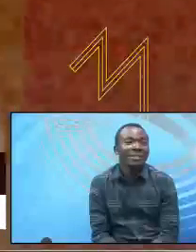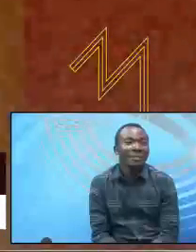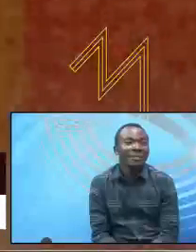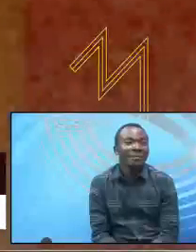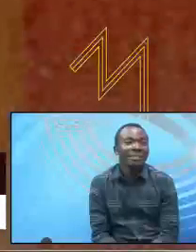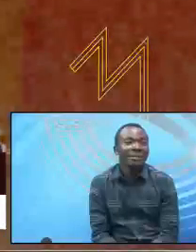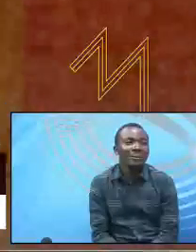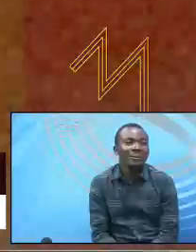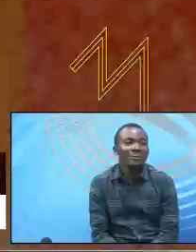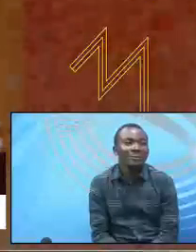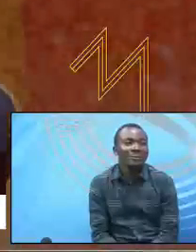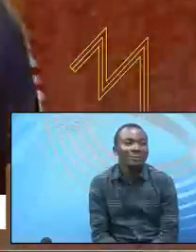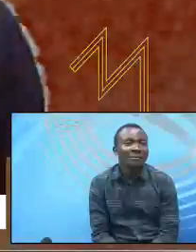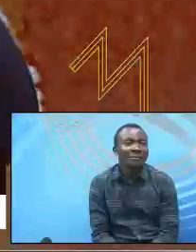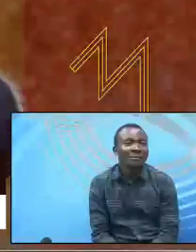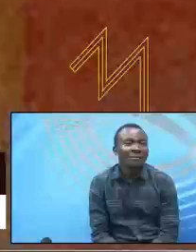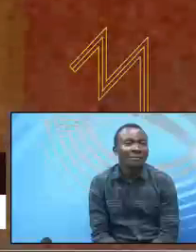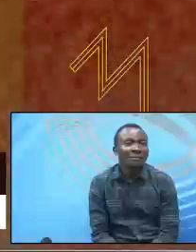imyanzuro yafashwe mu gitondo